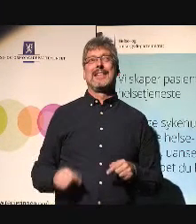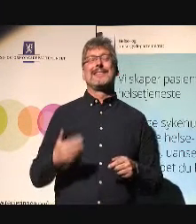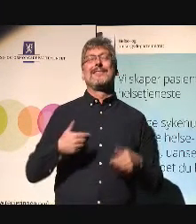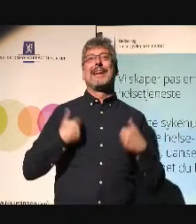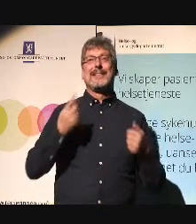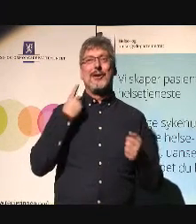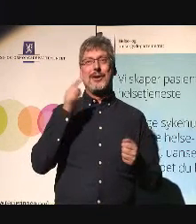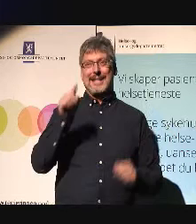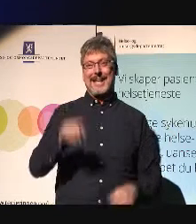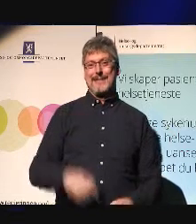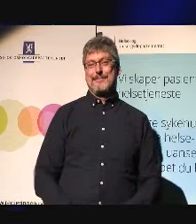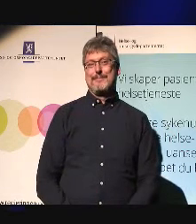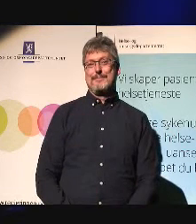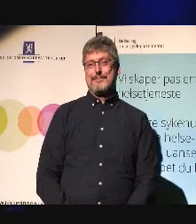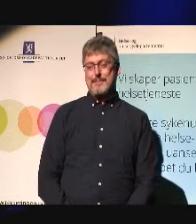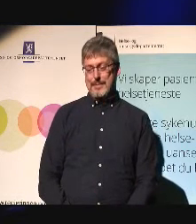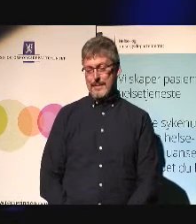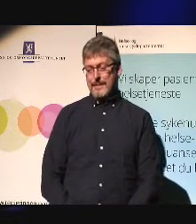oss til å høre deg.